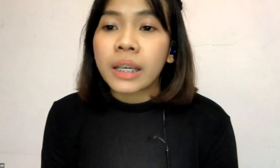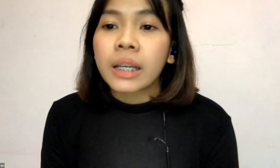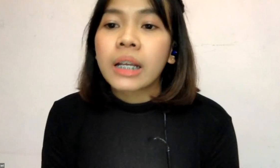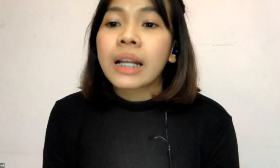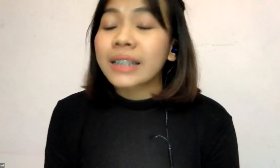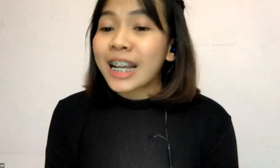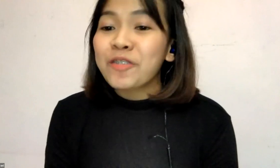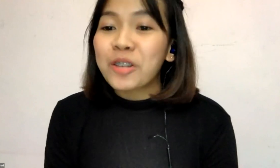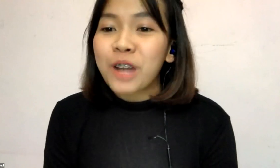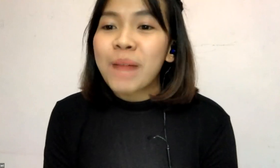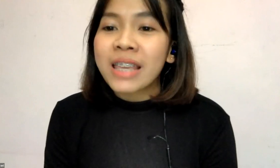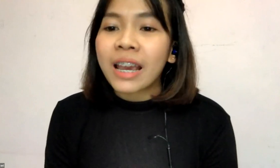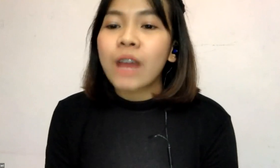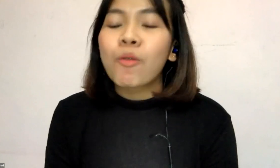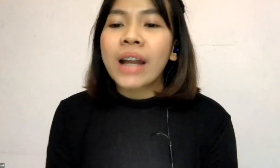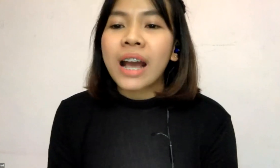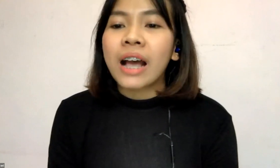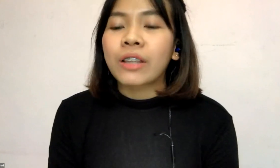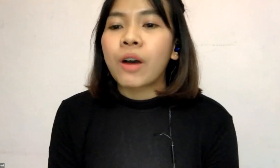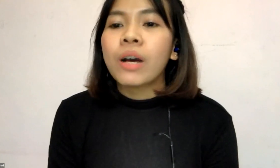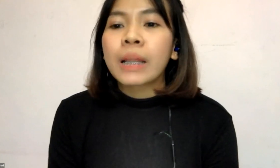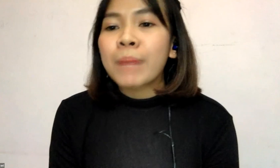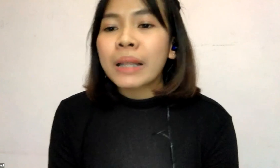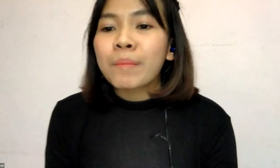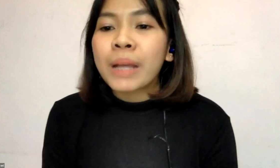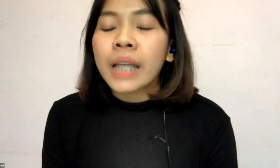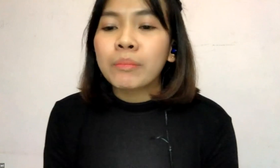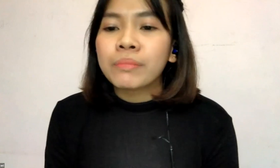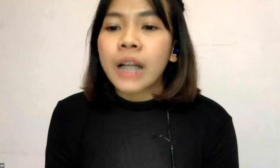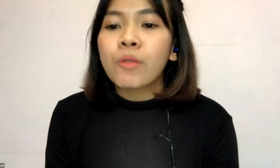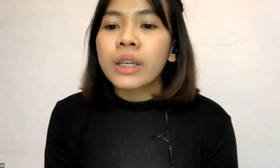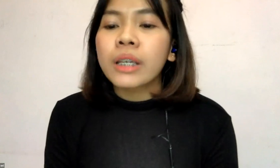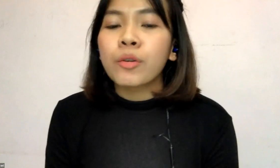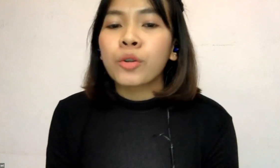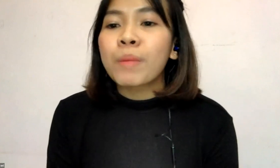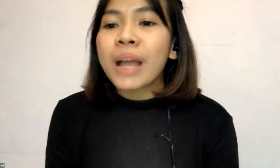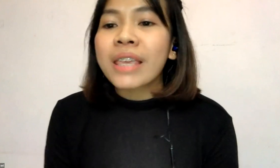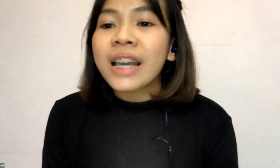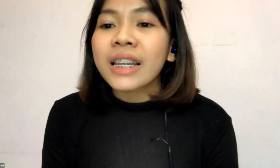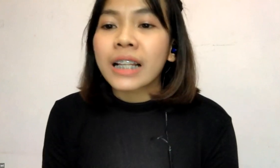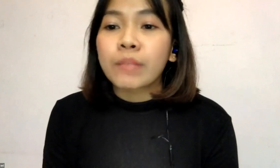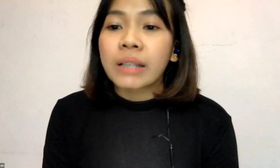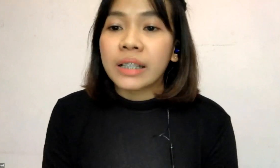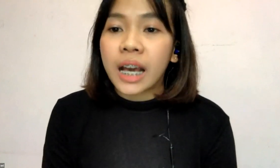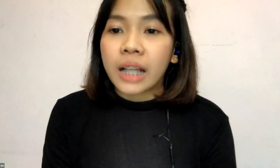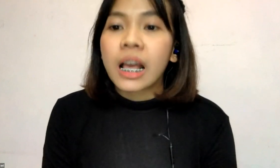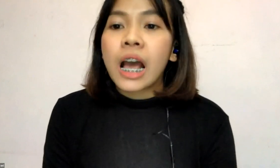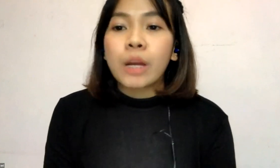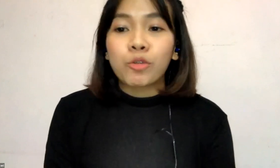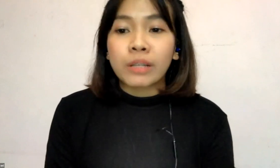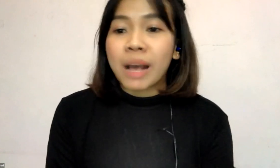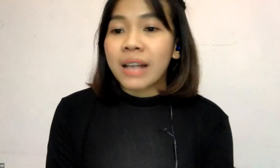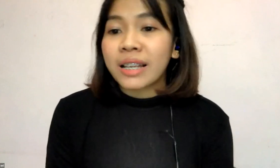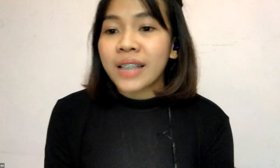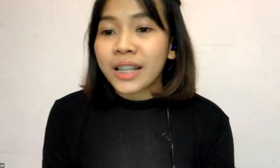sangat penting dan sekarang juga sudah banyak yah wadah atau tempat-tempat Yang menaungi untuk mempelajari kelas bahasa isyarat